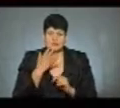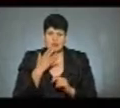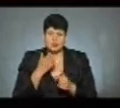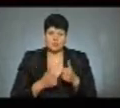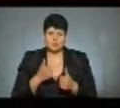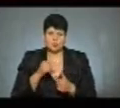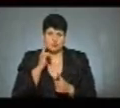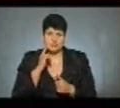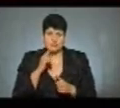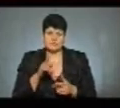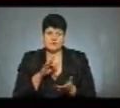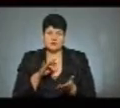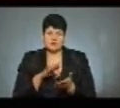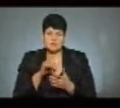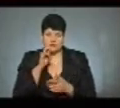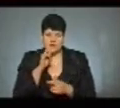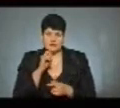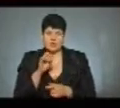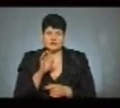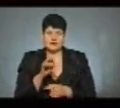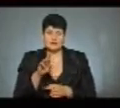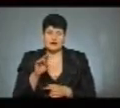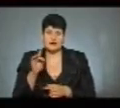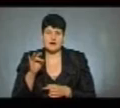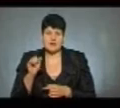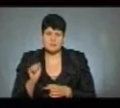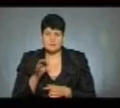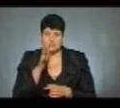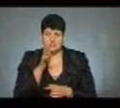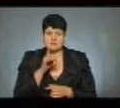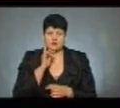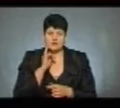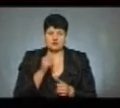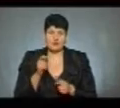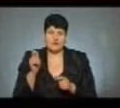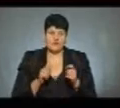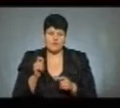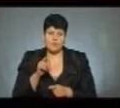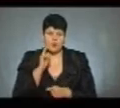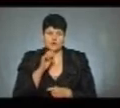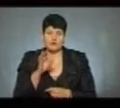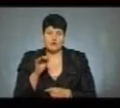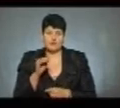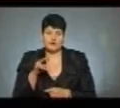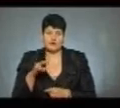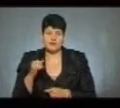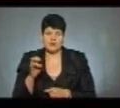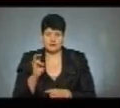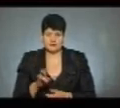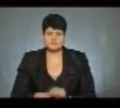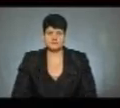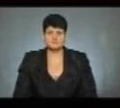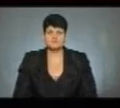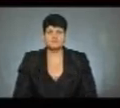столиця України» Олександр Ярема під час всеукраїнського молодіжного форуму «Молодь офлайн». На заході була наша